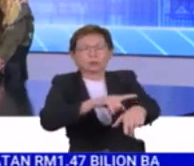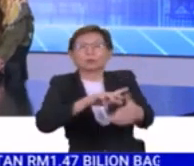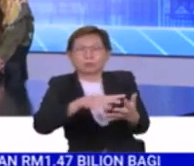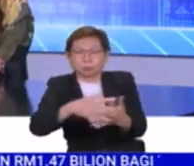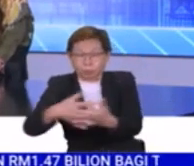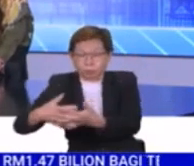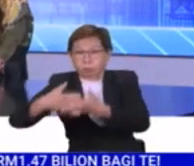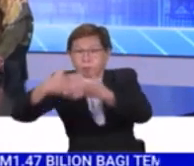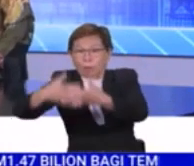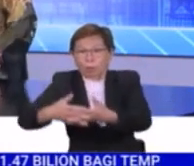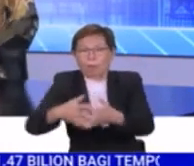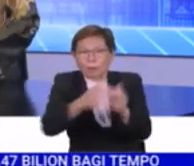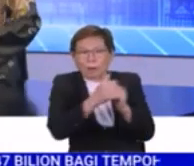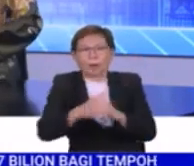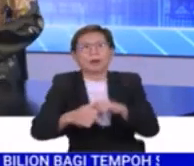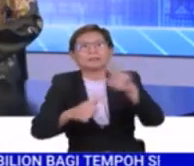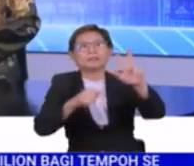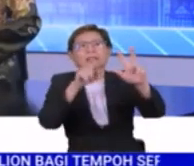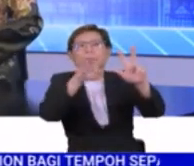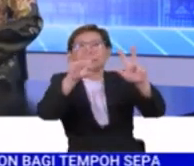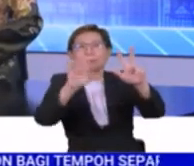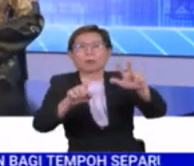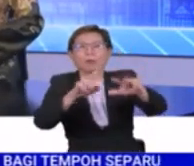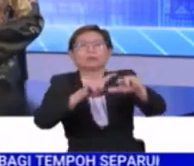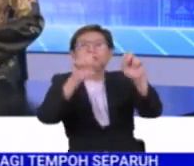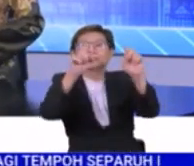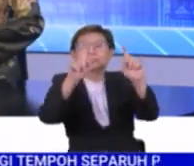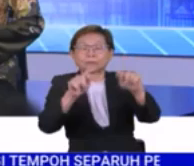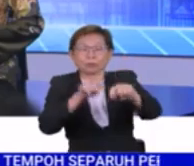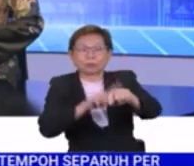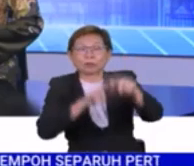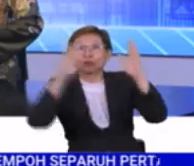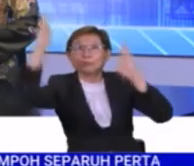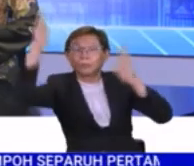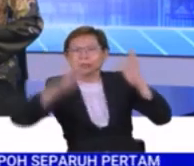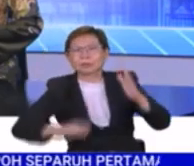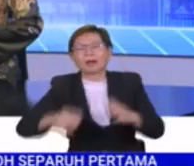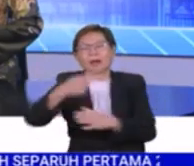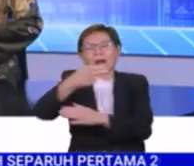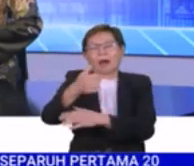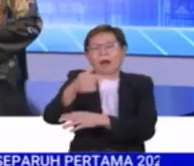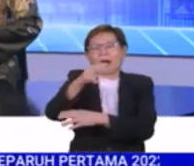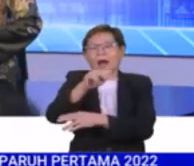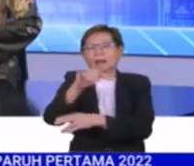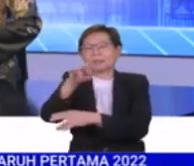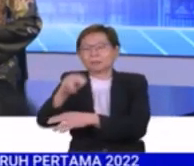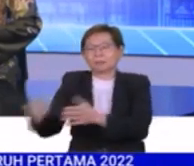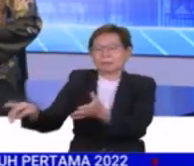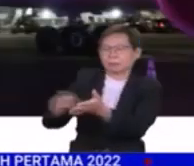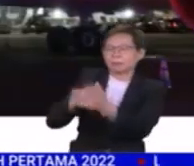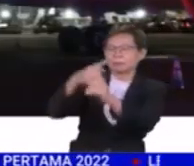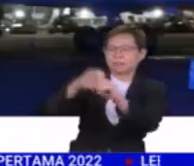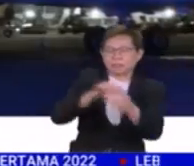bersamaan 340 pagi Sabtu waktu Malaysia Han muhili melaporkan dari New